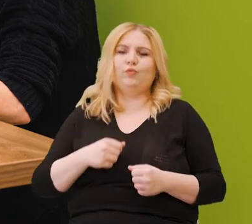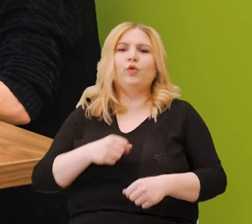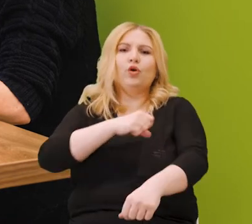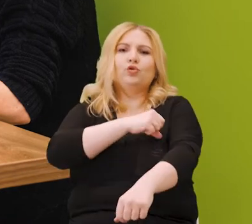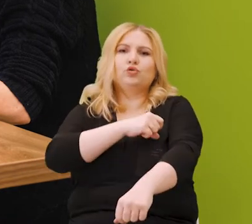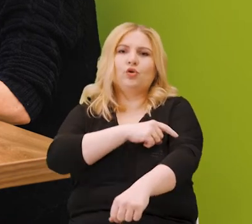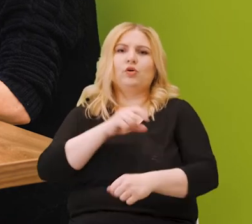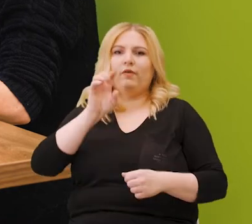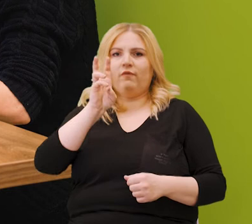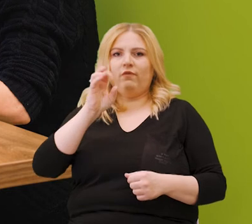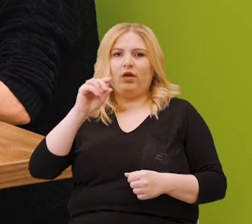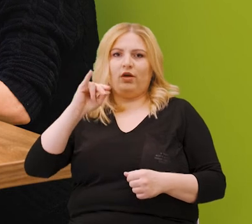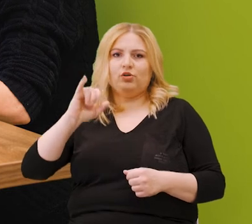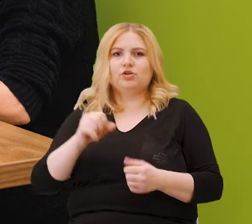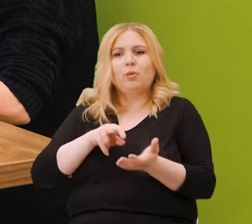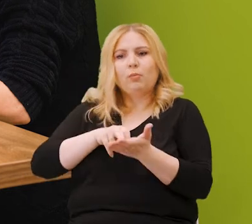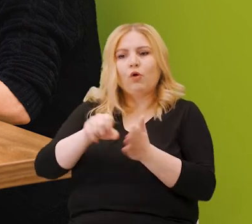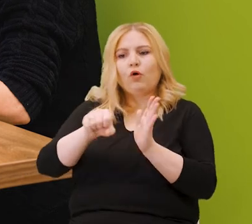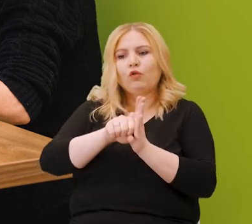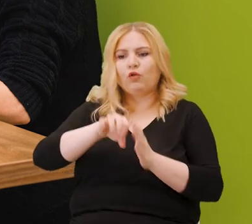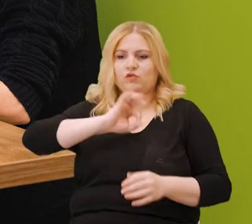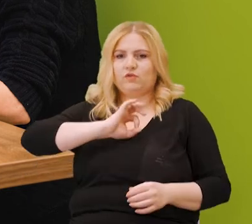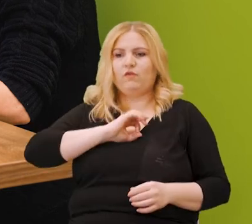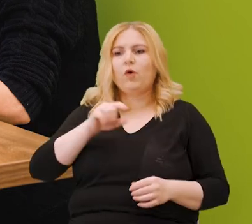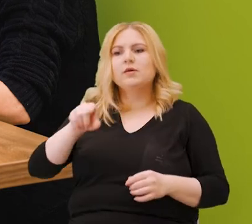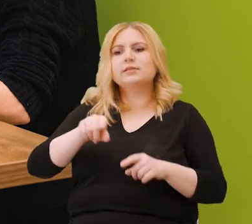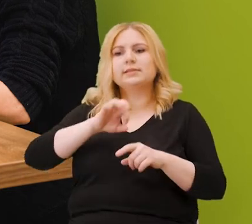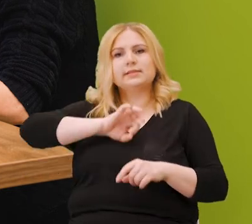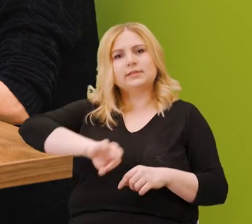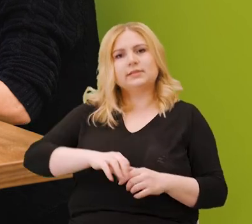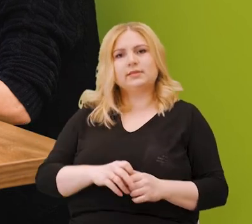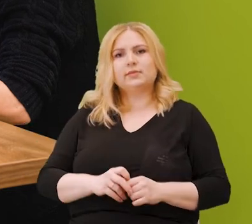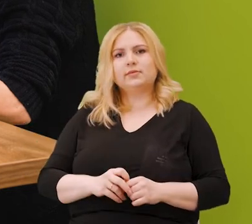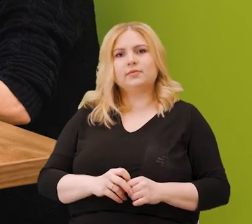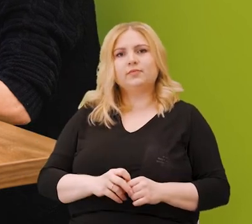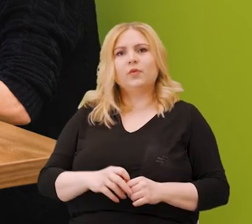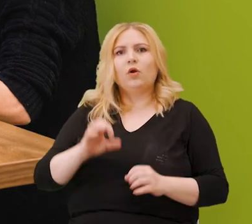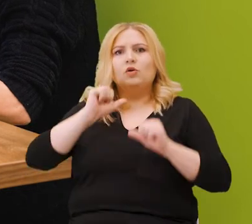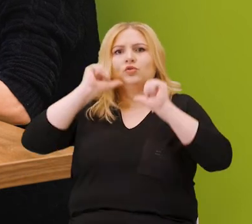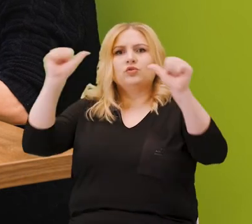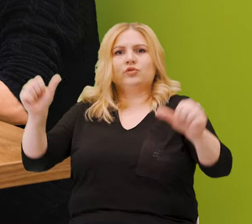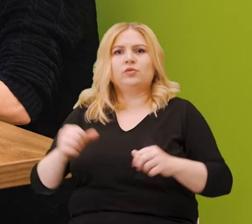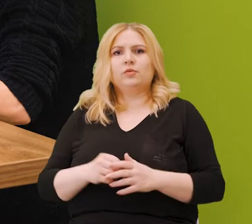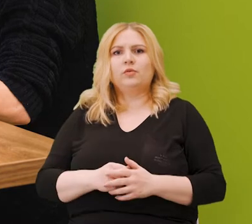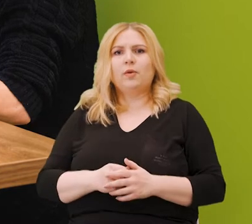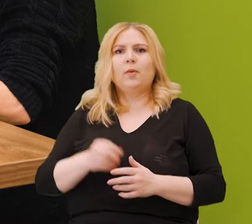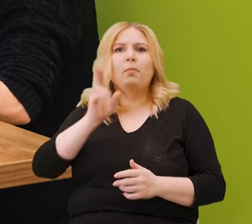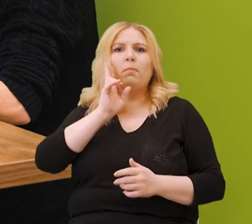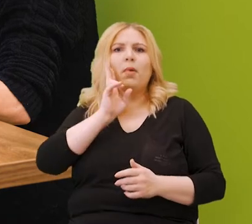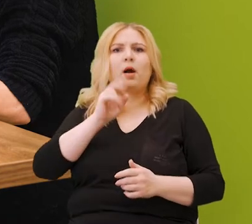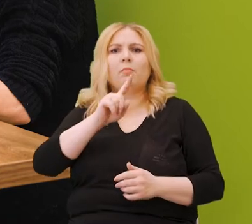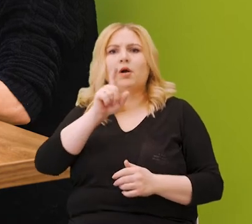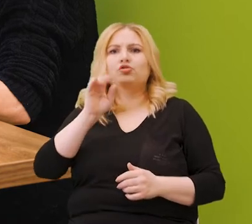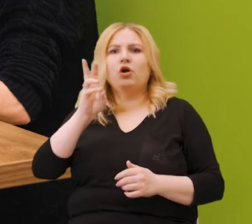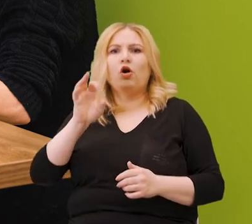Ciocia Wiesia podeszła do swego syna. O Jezus! Rozległ się nagle jej krzyk.